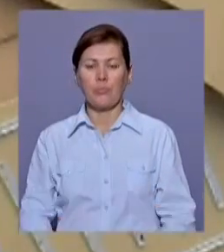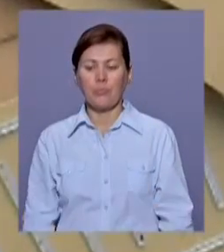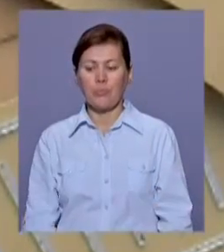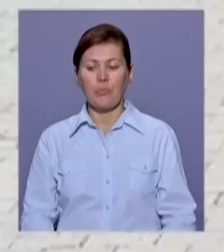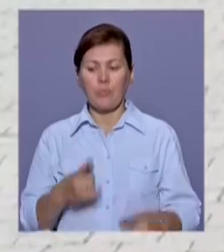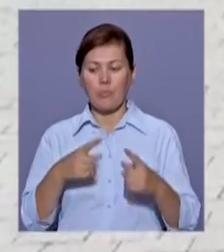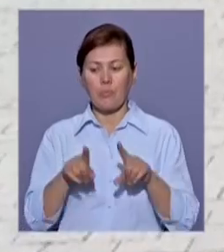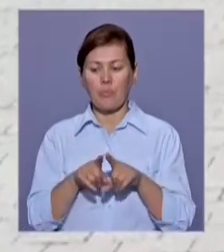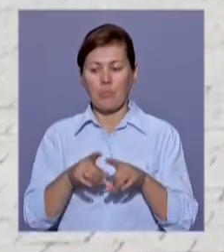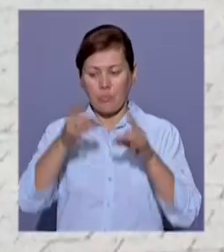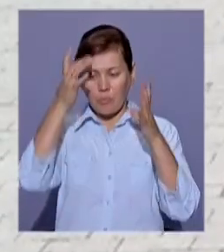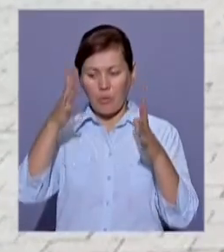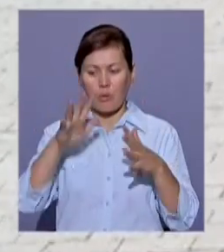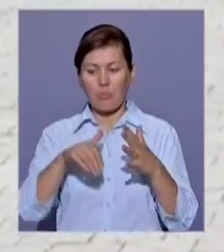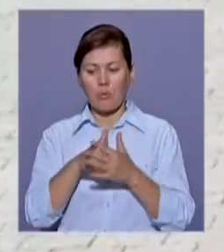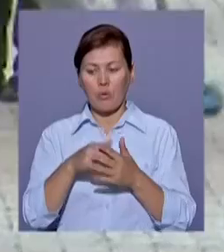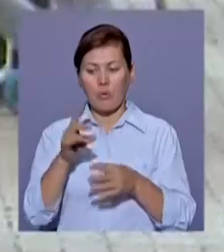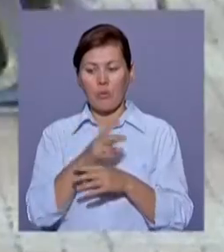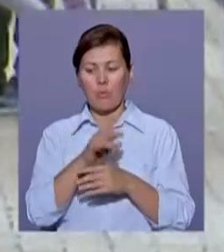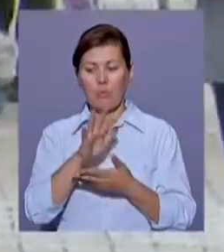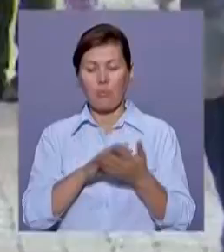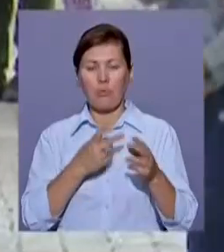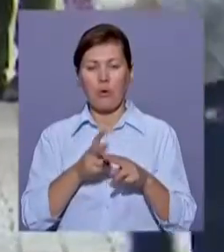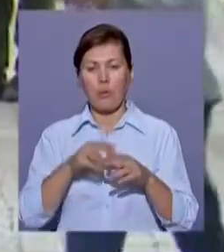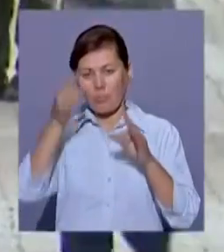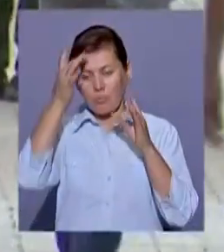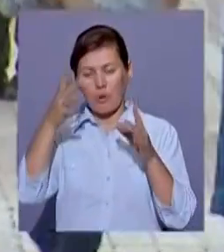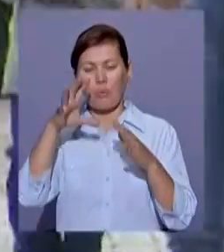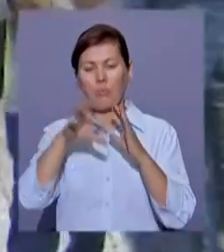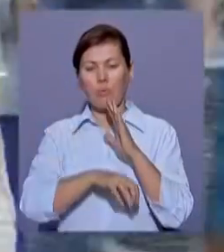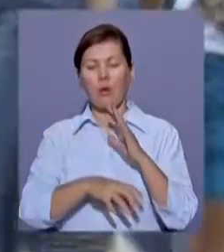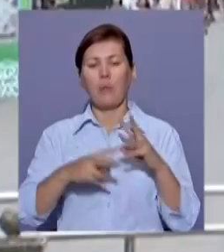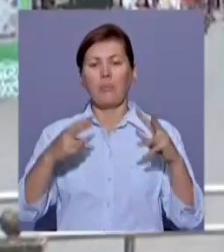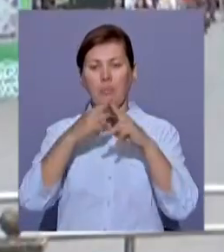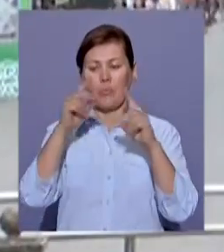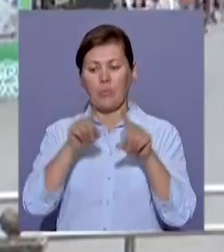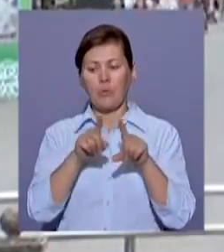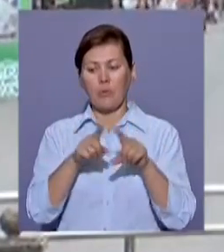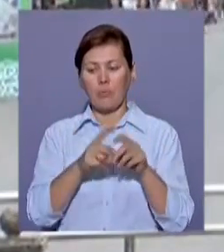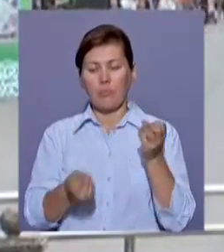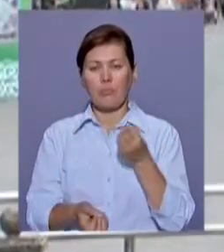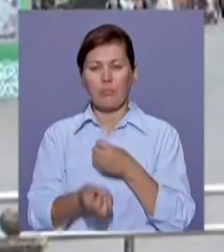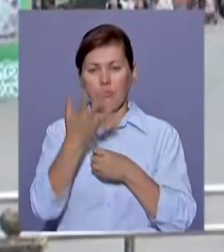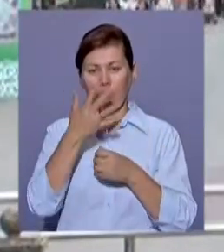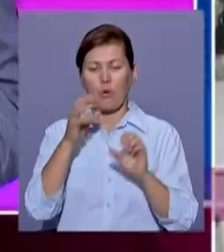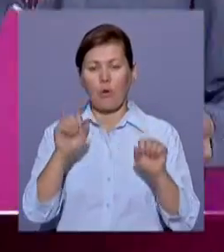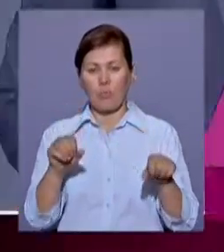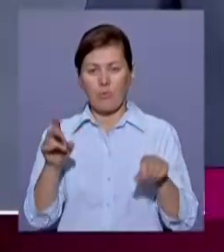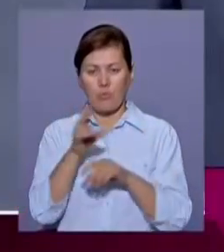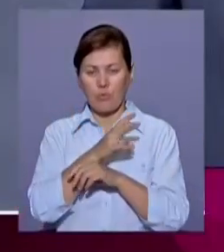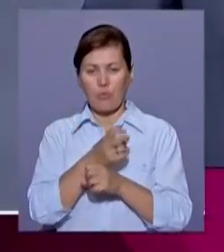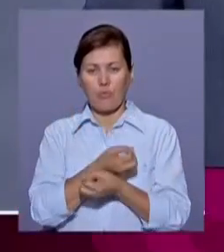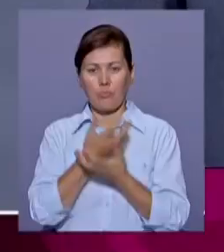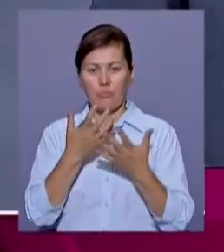қаланың туған күнін тойлау түнге дейін жалғасатын болады. Мереке соңында Астана аспаннан от тамашалауға мүмкін болады.